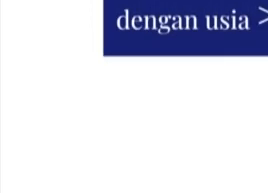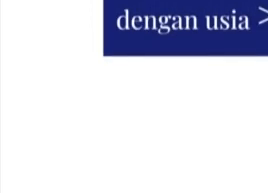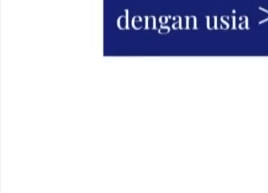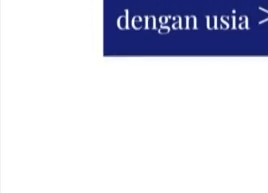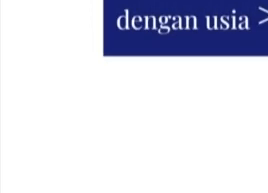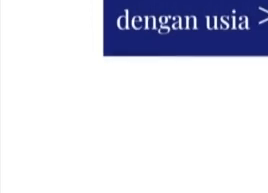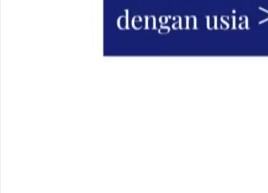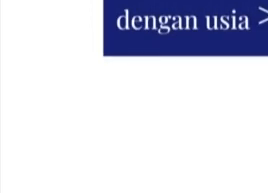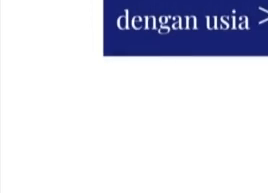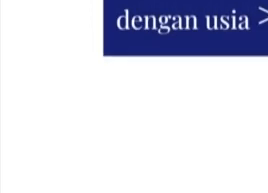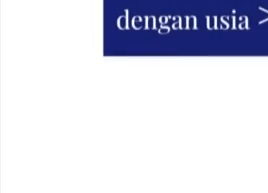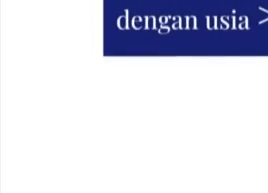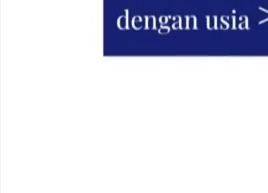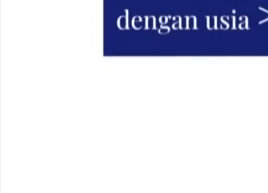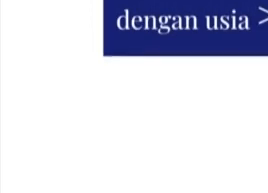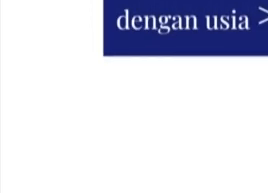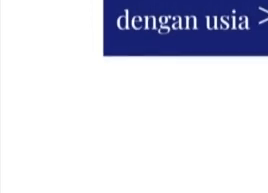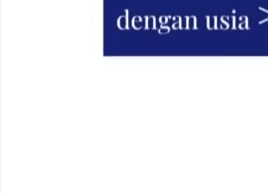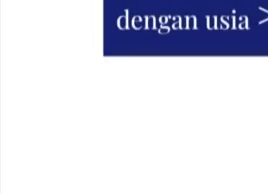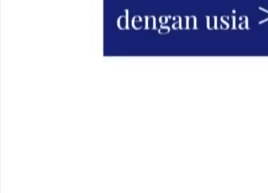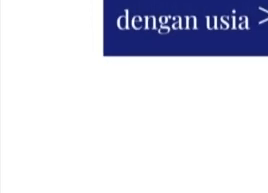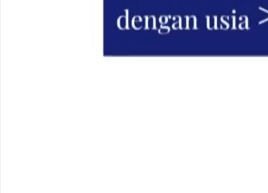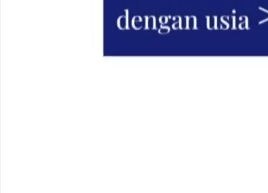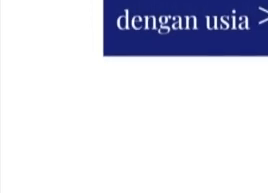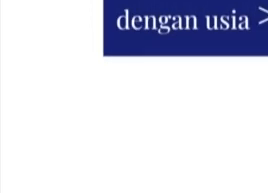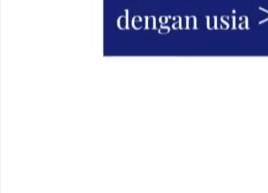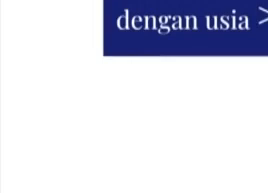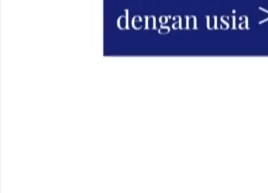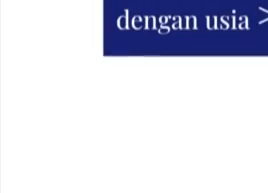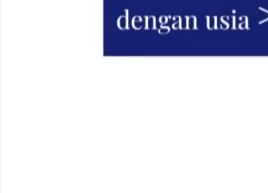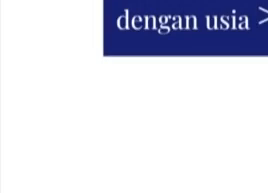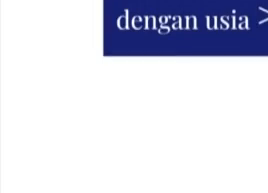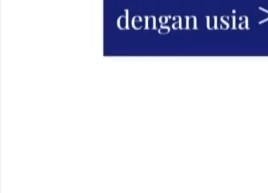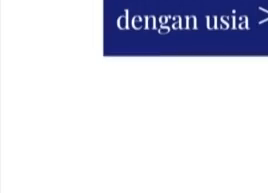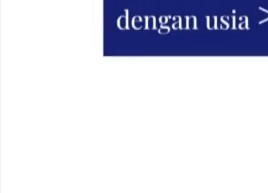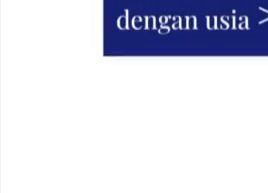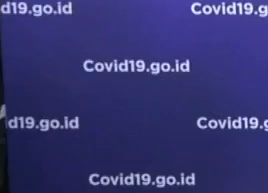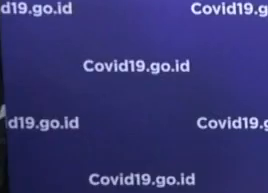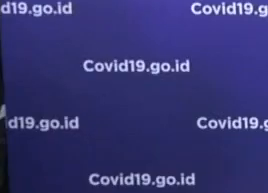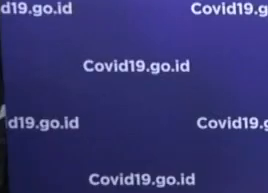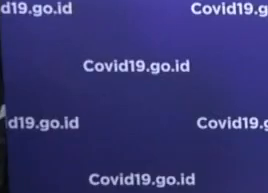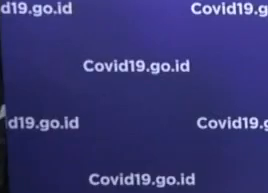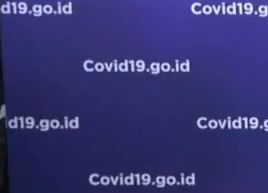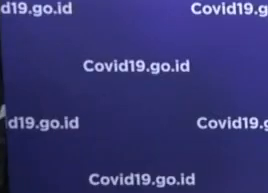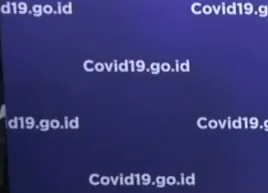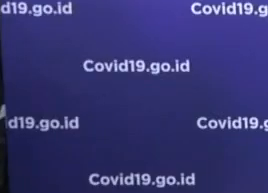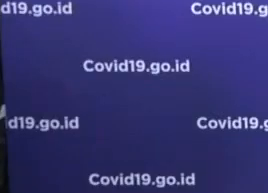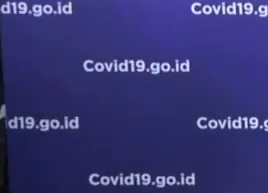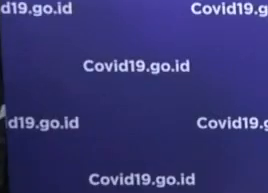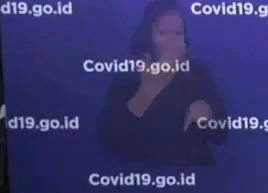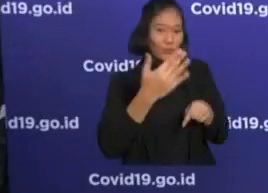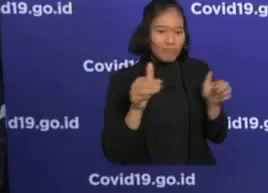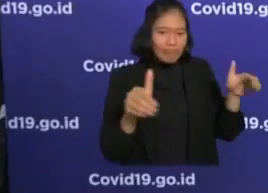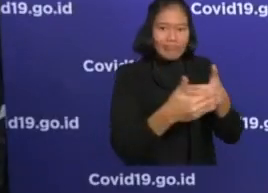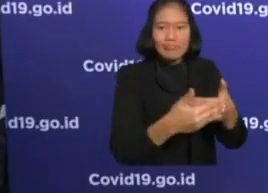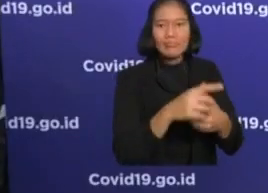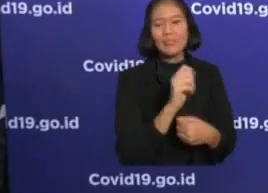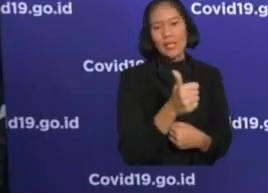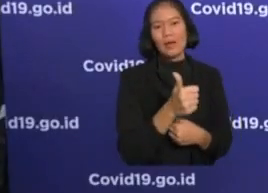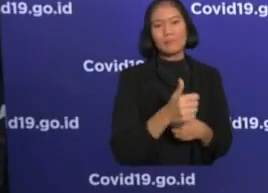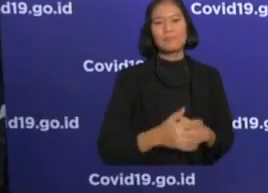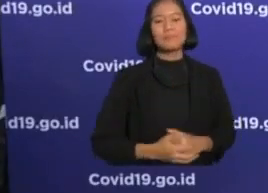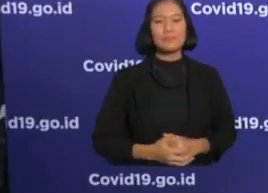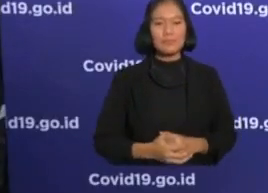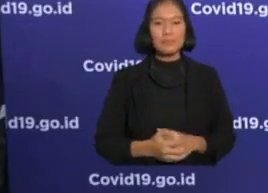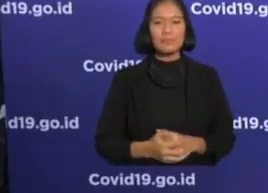tentunya kita harus melindungi orang-orang yang berusia kelompok usia tersebut lanjut yang lebih